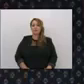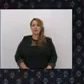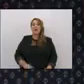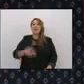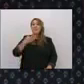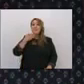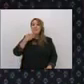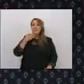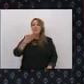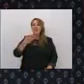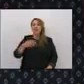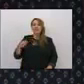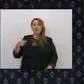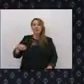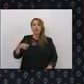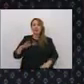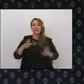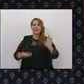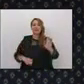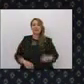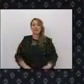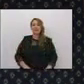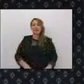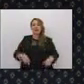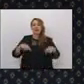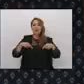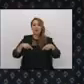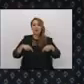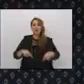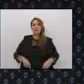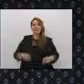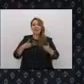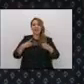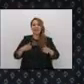شكرا سيد الرئيس، سيد السادة الوزراء، سيدات السادة النواب.